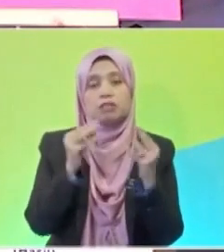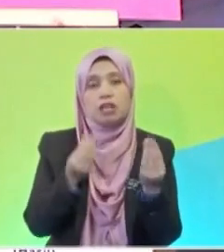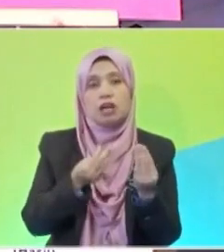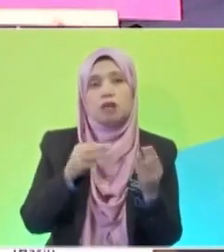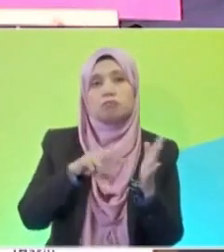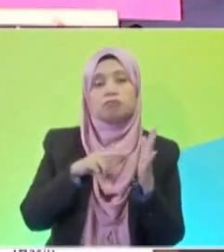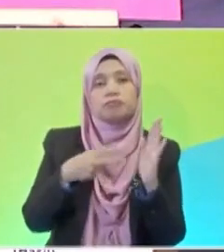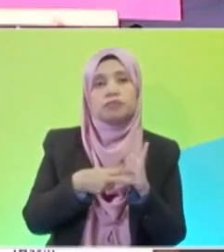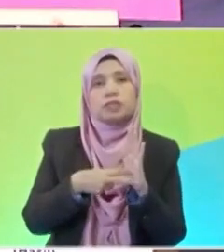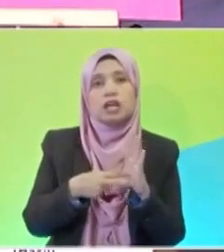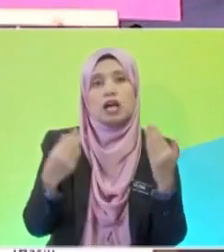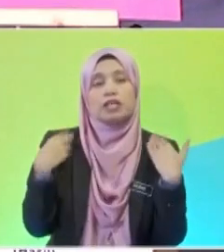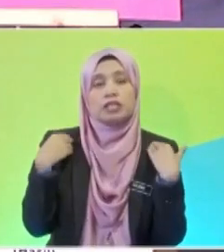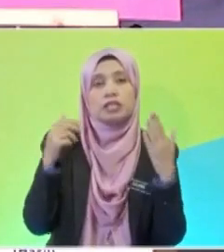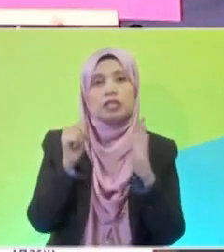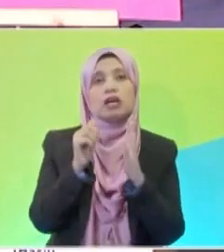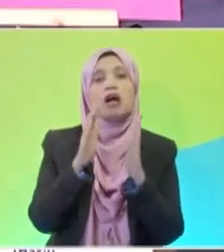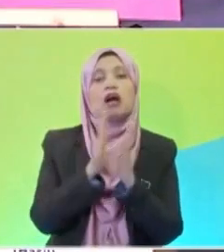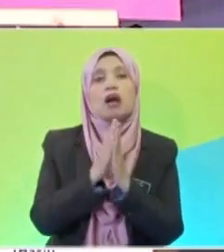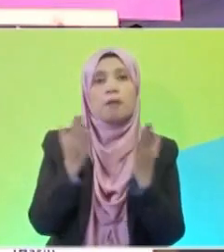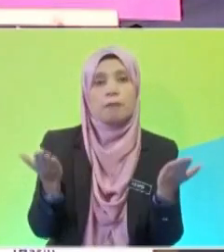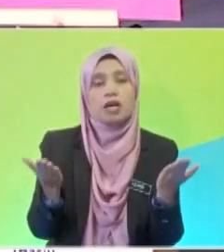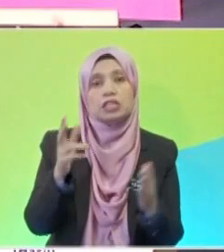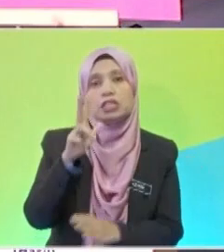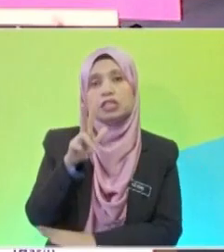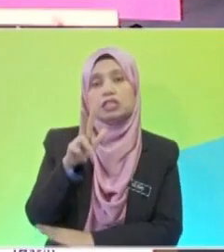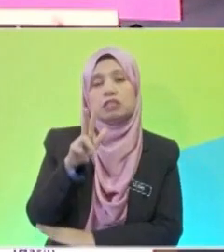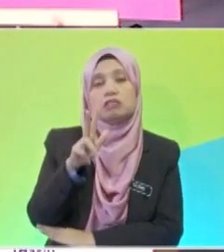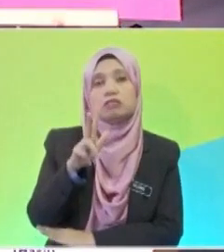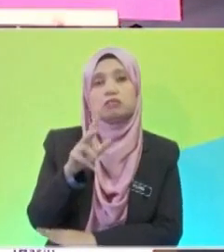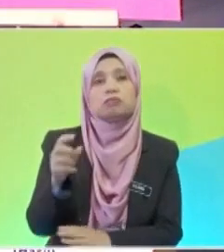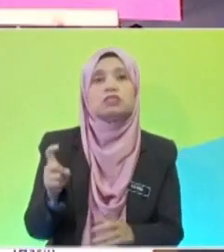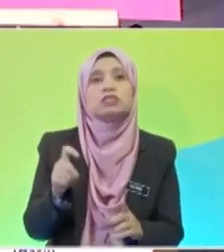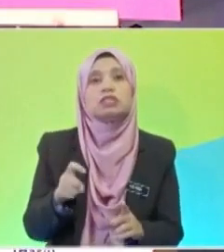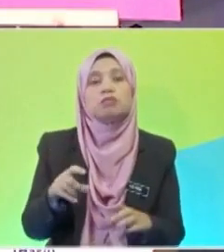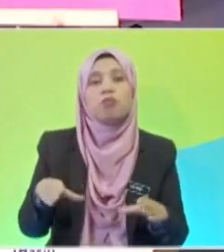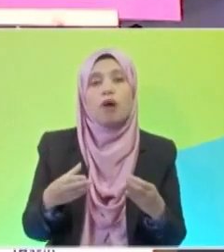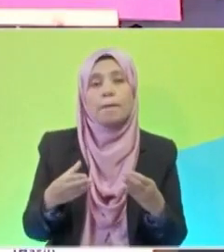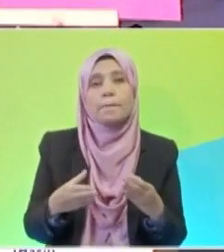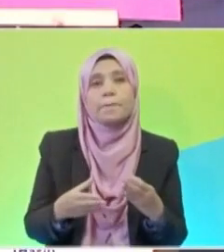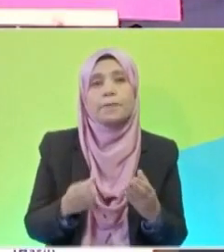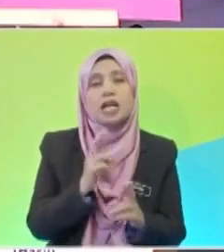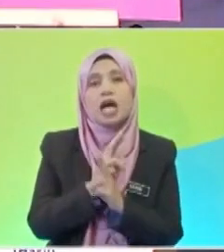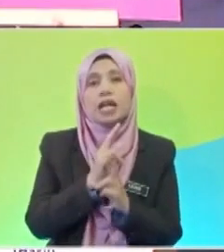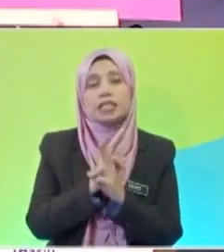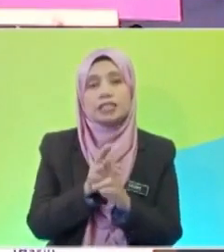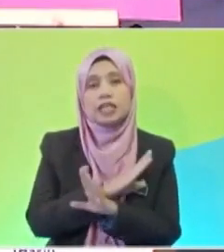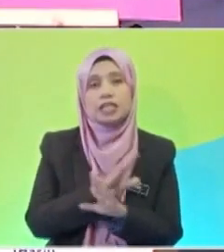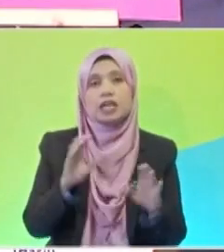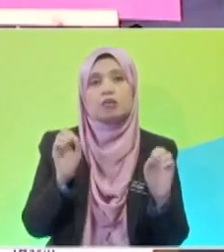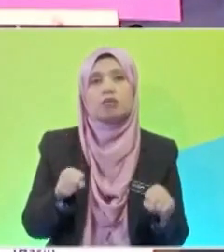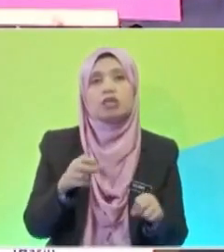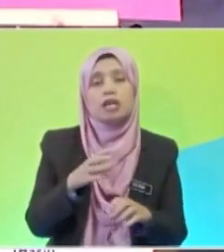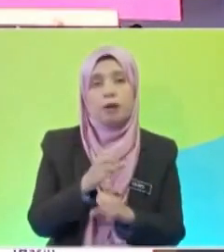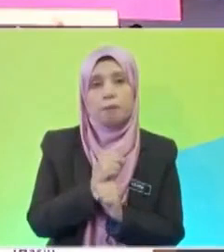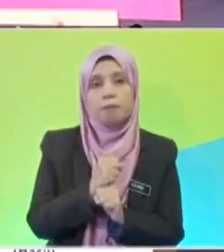Maksudnya, di sini ada akhbar RM1,032. Jadi, awak kena buat pelarasan tau. Awak tak boleh ambil nilai